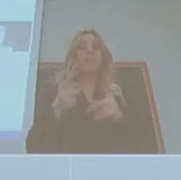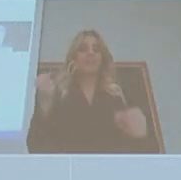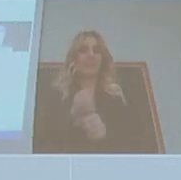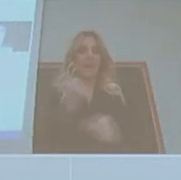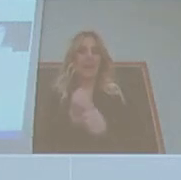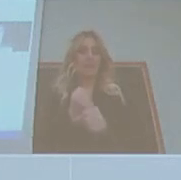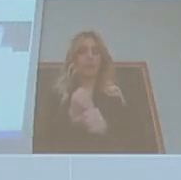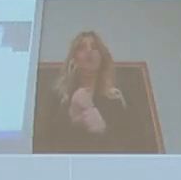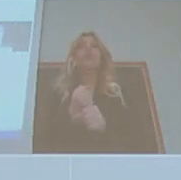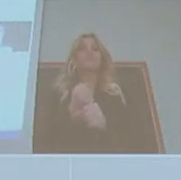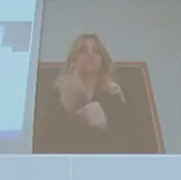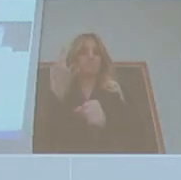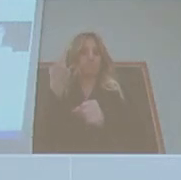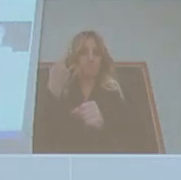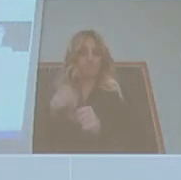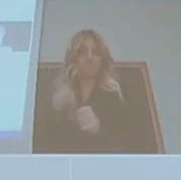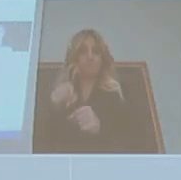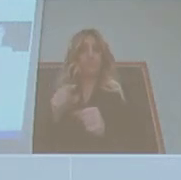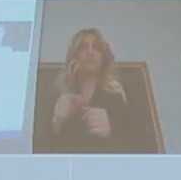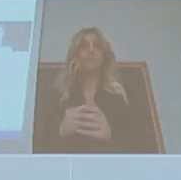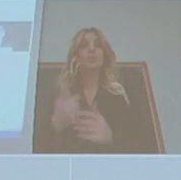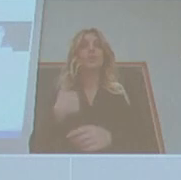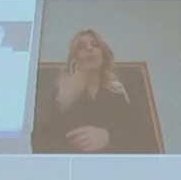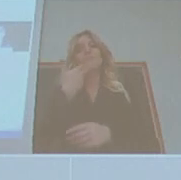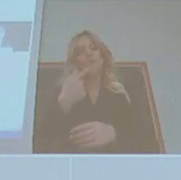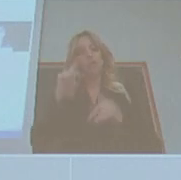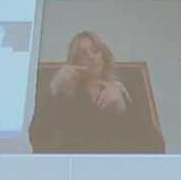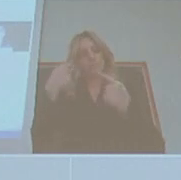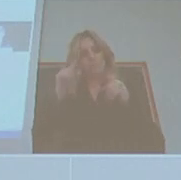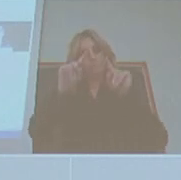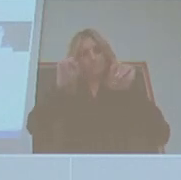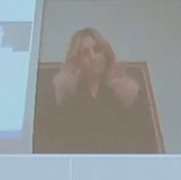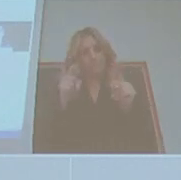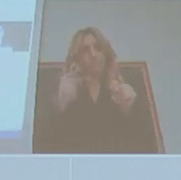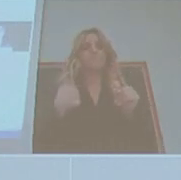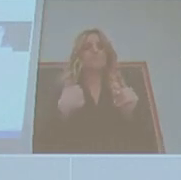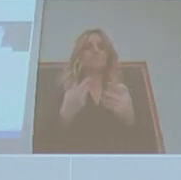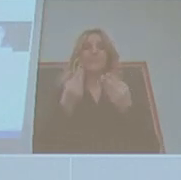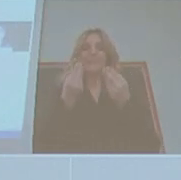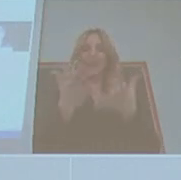Anche in questo, sotto questo punto di vista, apro una breve parentesi, proprio